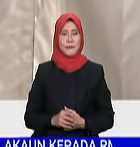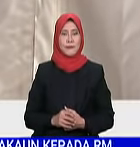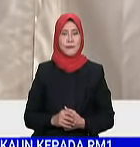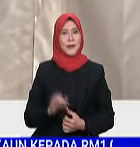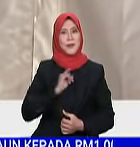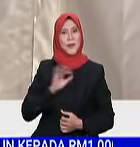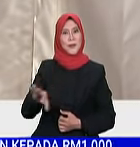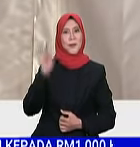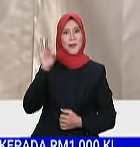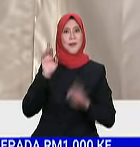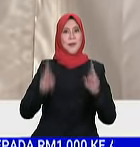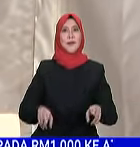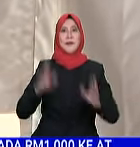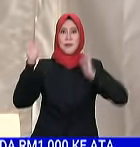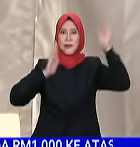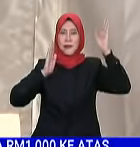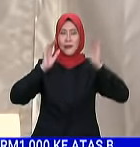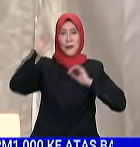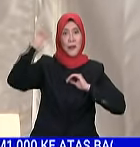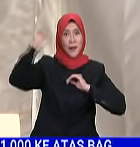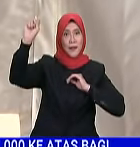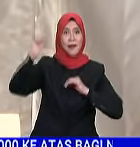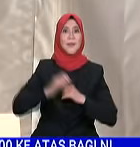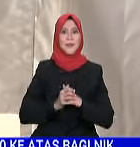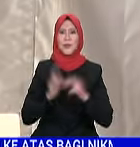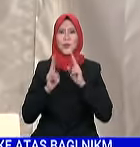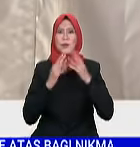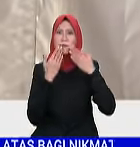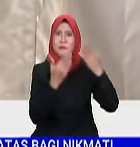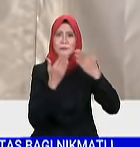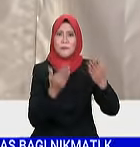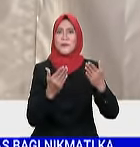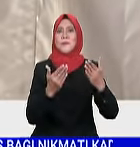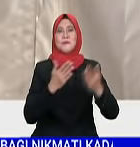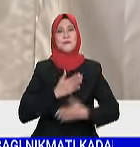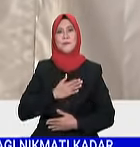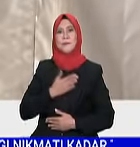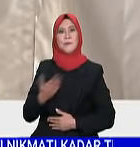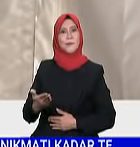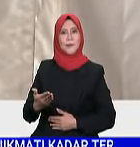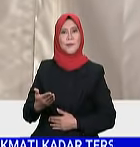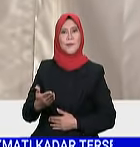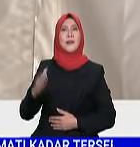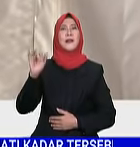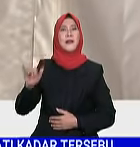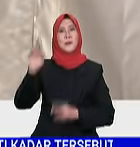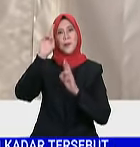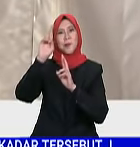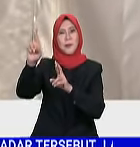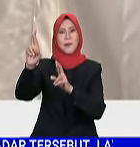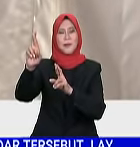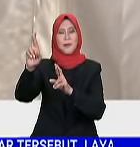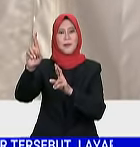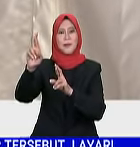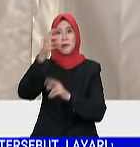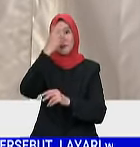Saya mewakili rakyat negeri Sabah mengucapkan berbanyak-banyak terima kasih kepada keprihatinan yang amat berhormat